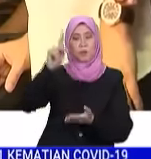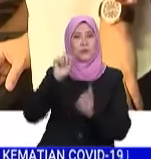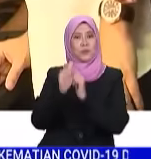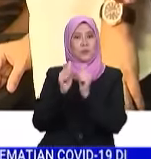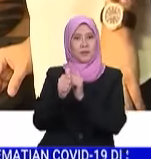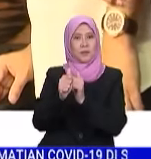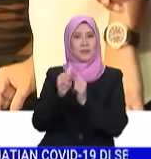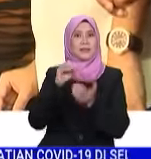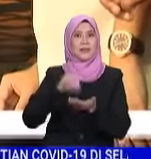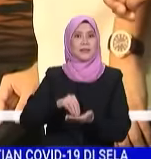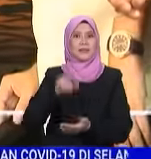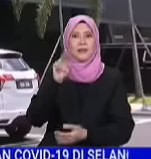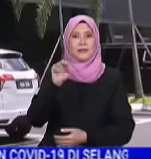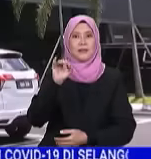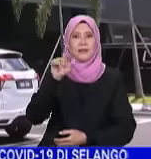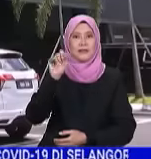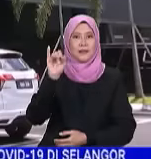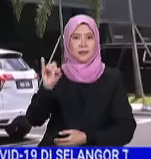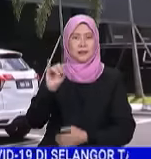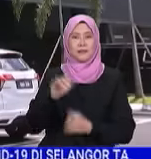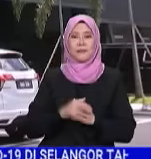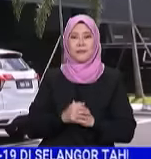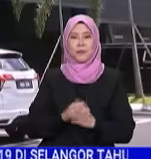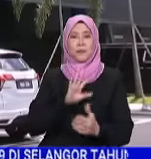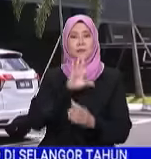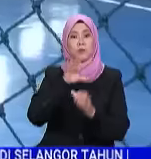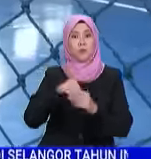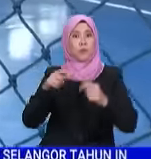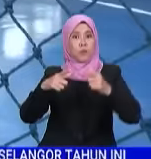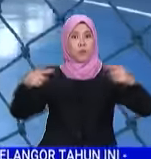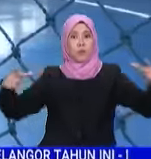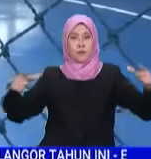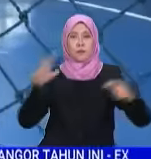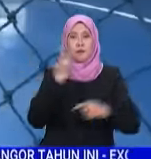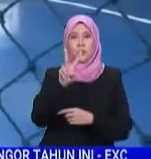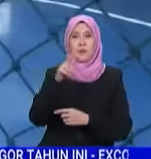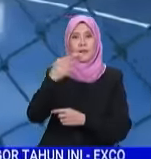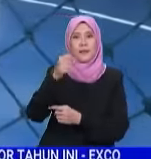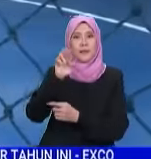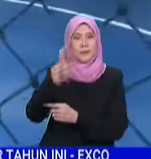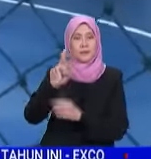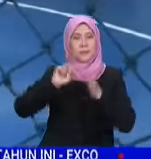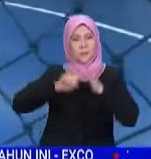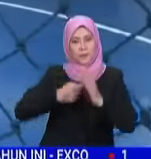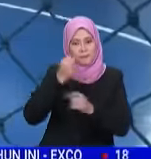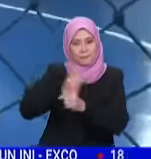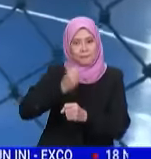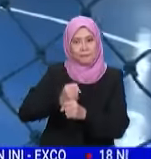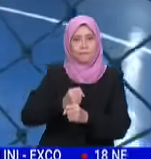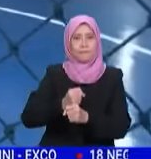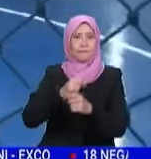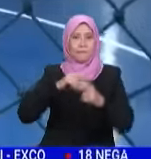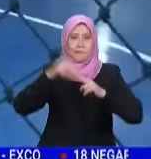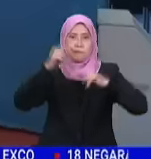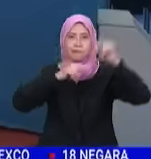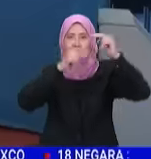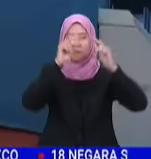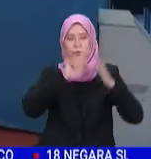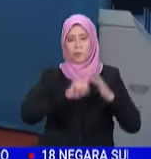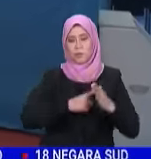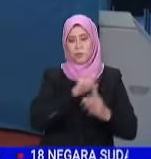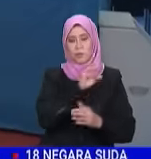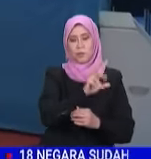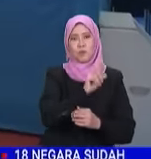sukan negara dinilai Kompleks sukan tersebut merangkumi keluasan lebih du hektar yang telah memulakan kerja-kerja pembinaan pada 1